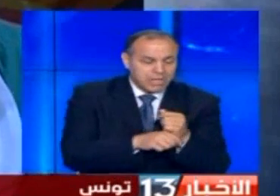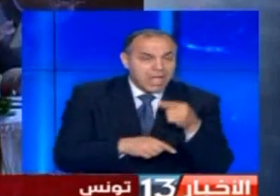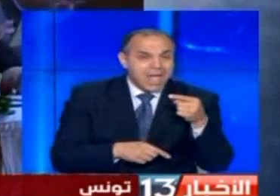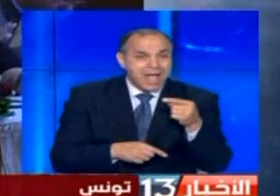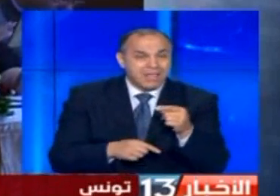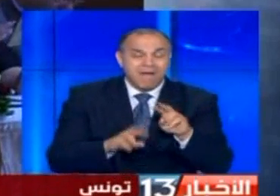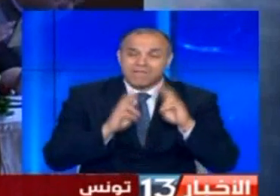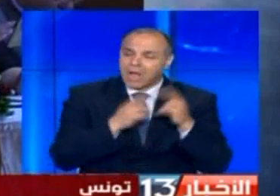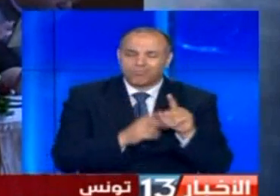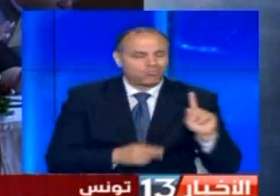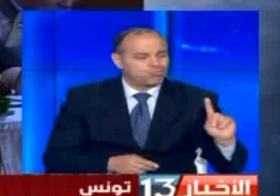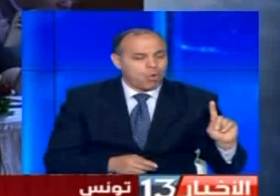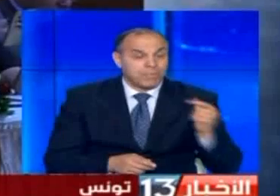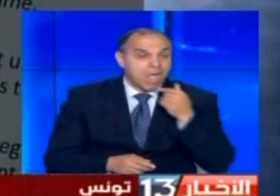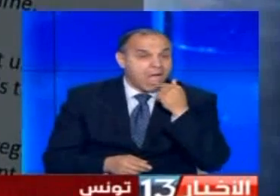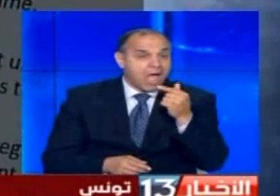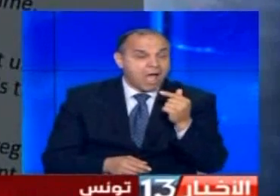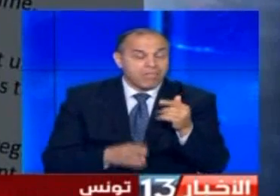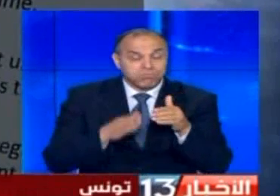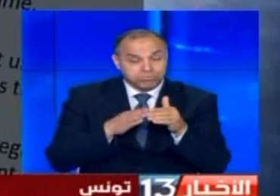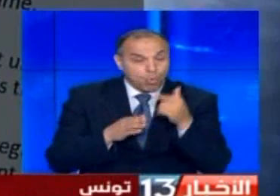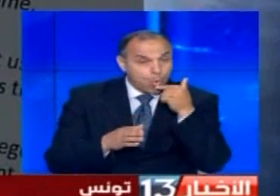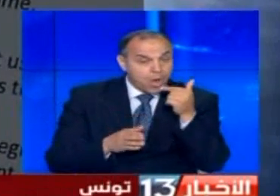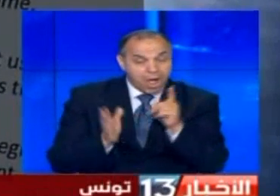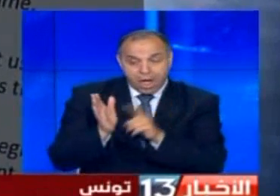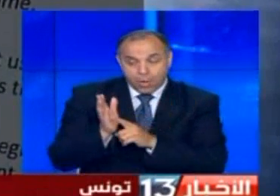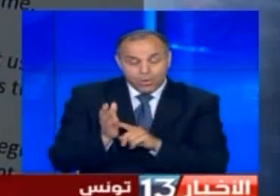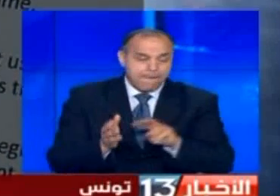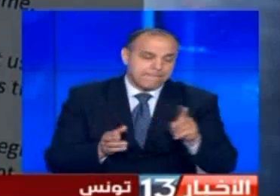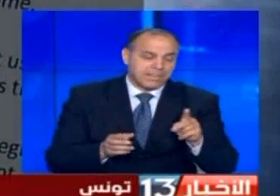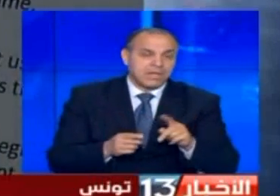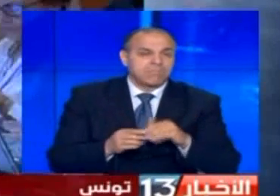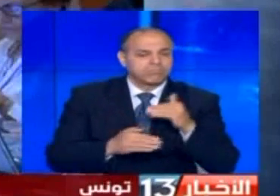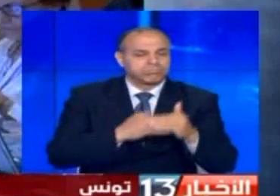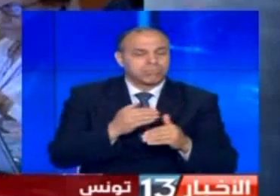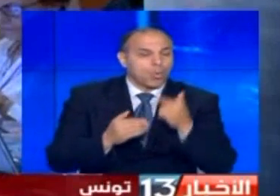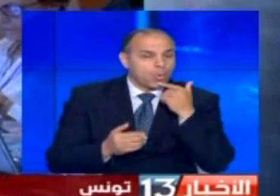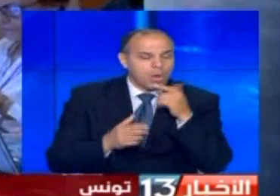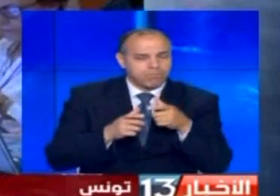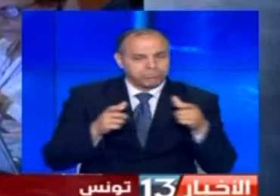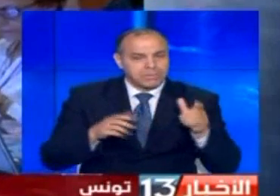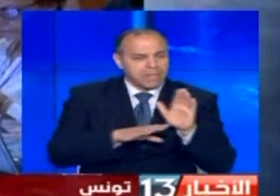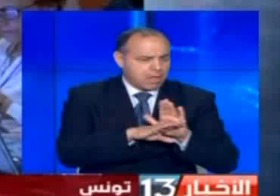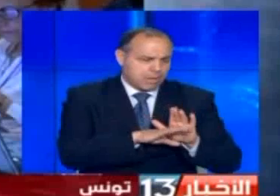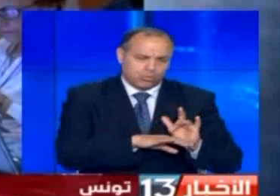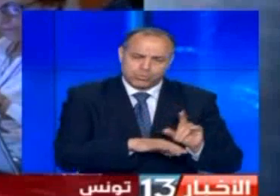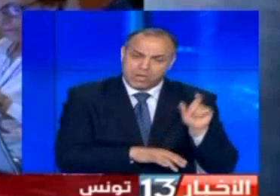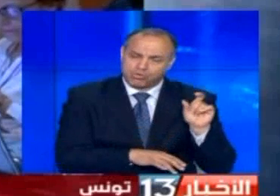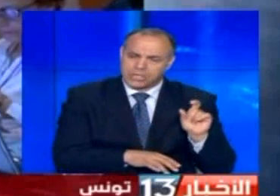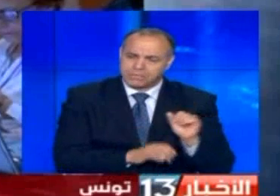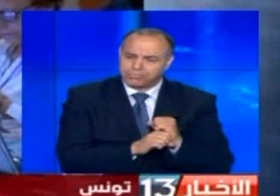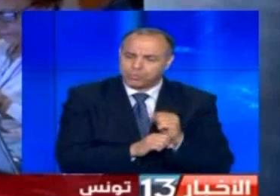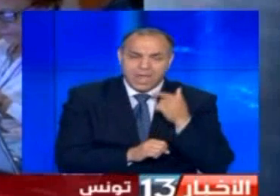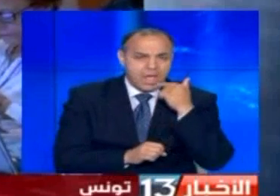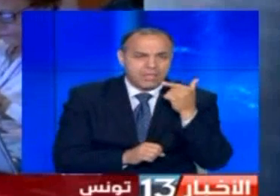مع المعايير الدوليه المساله التي استدعتها طرح مشروع قانون بديل لتطويره على نحو يوسع من الضمانات التي يفترض ان